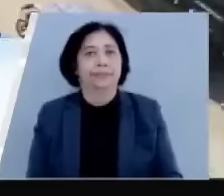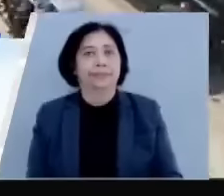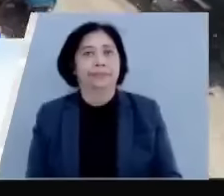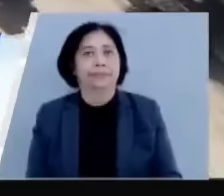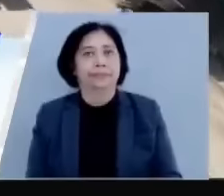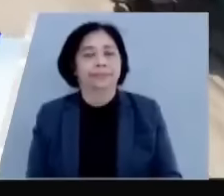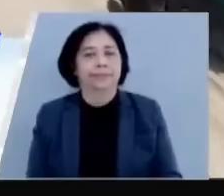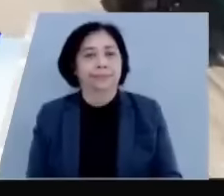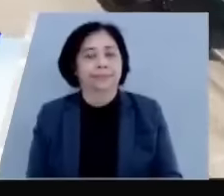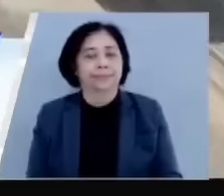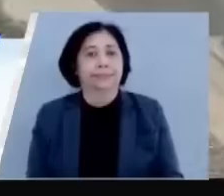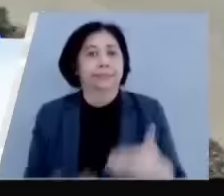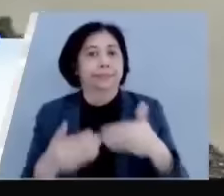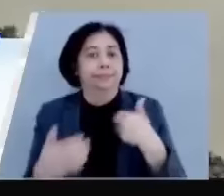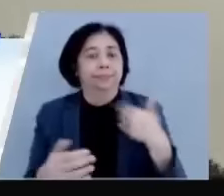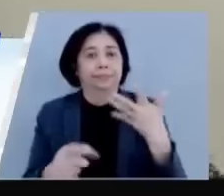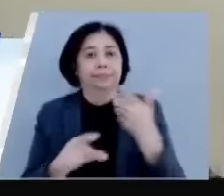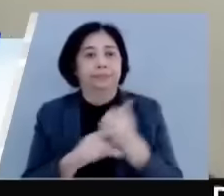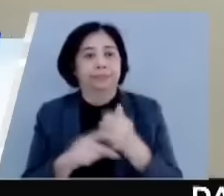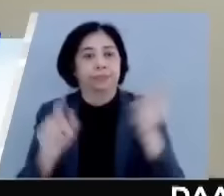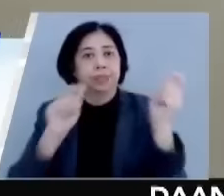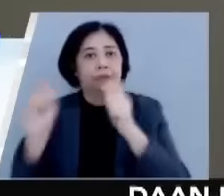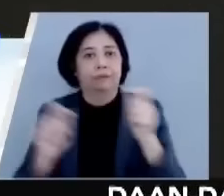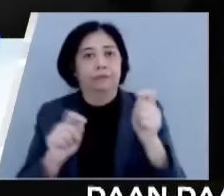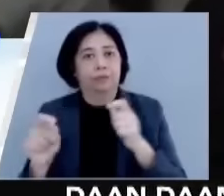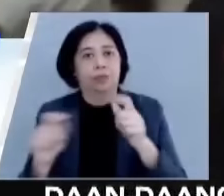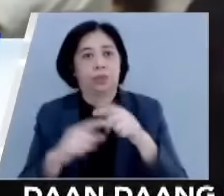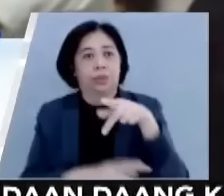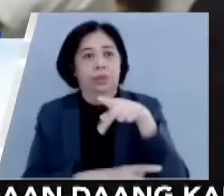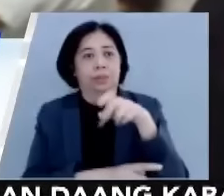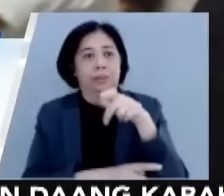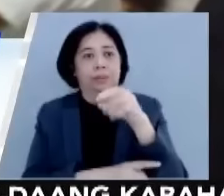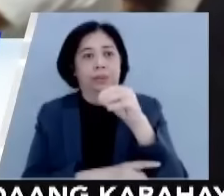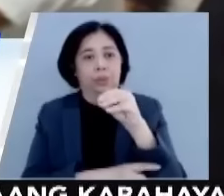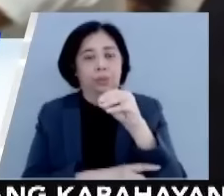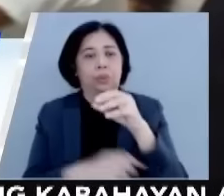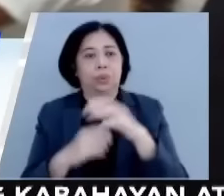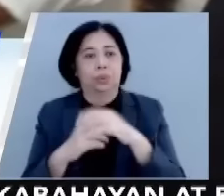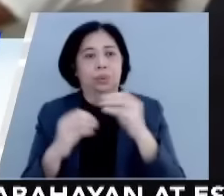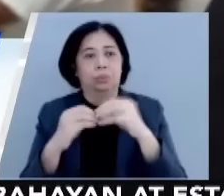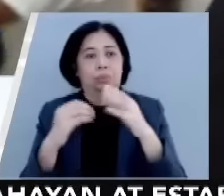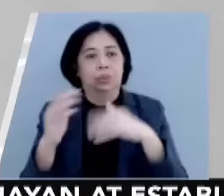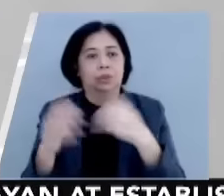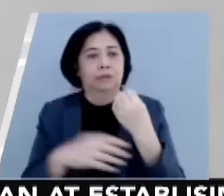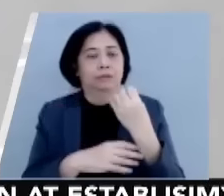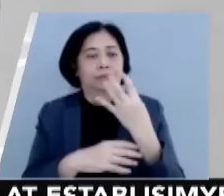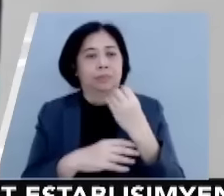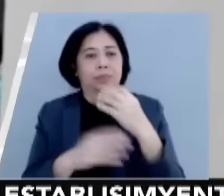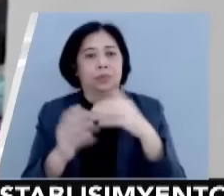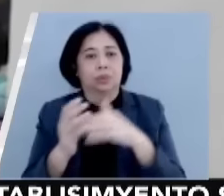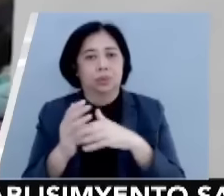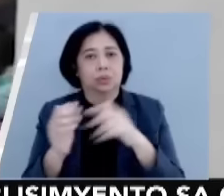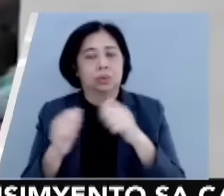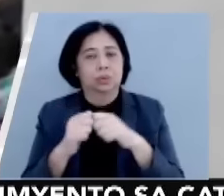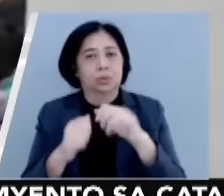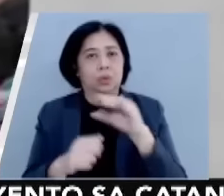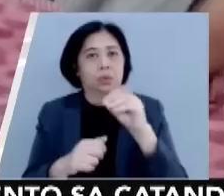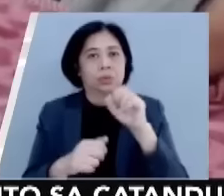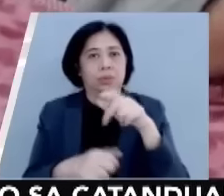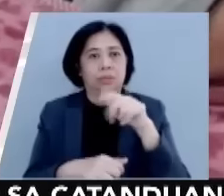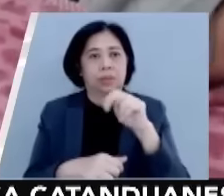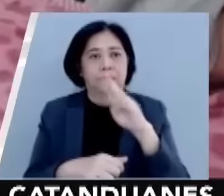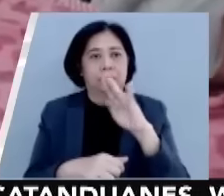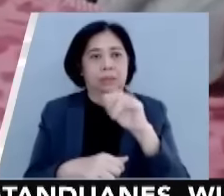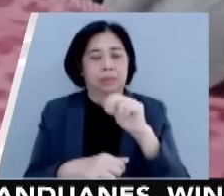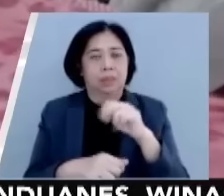Bago pa man manalasa ang Super Typhoon Pepito, mahigit 15,000 taga Jose Panganiban, Camarines